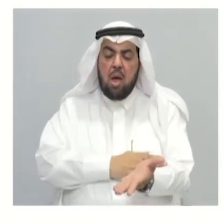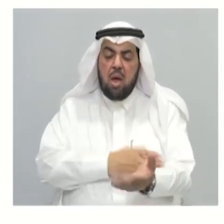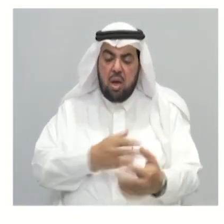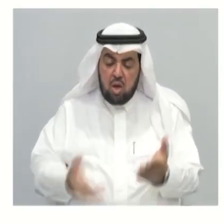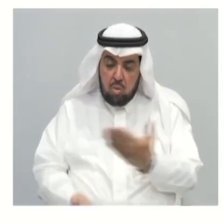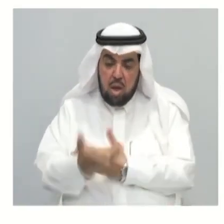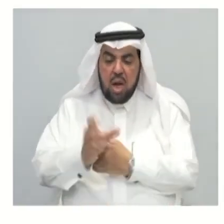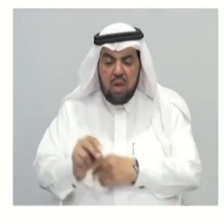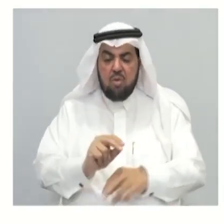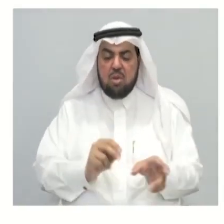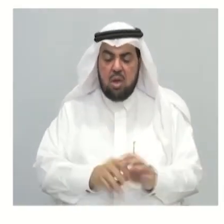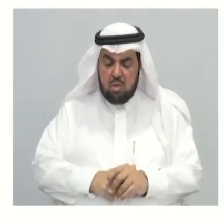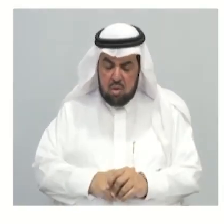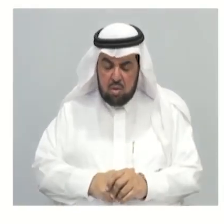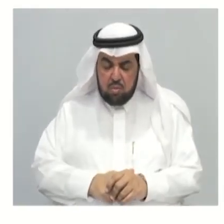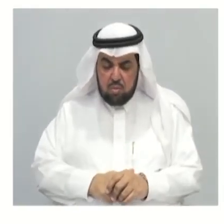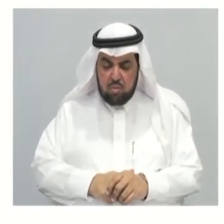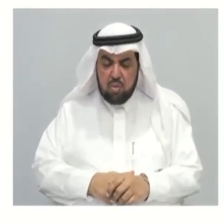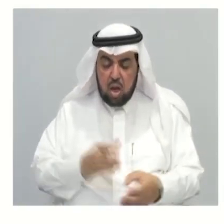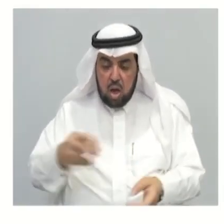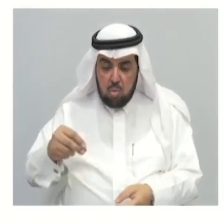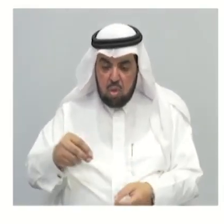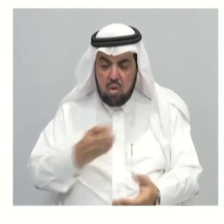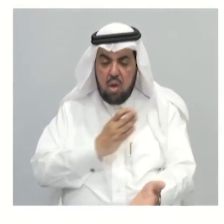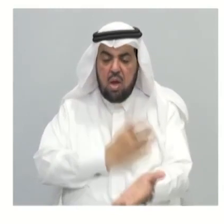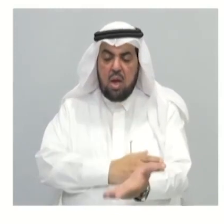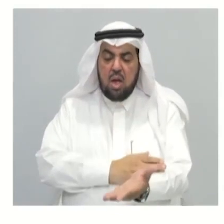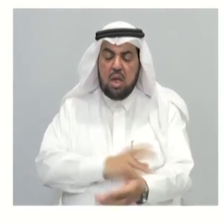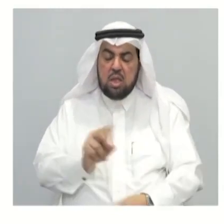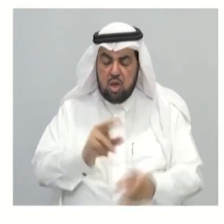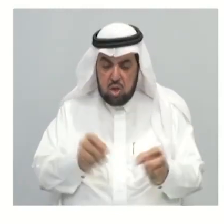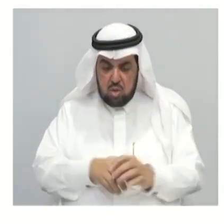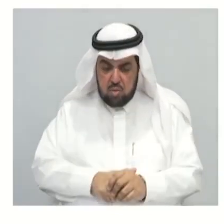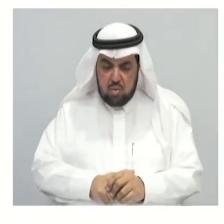عليه اذا ظهر لدينا النموذج بهذا